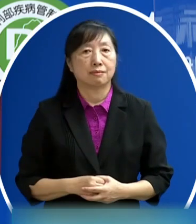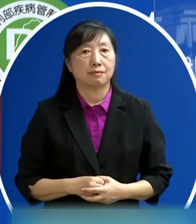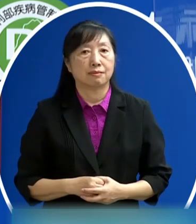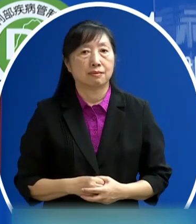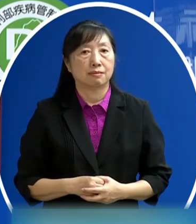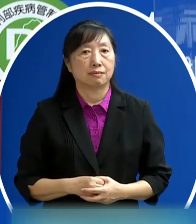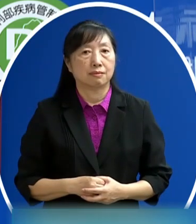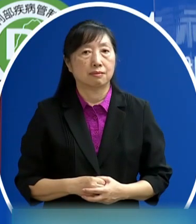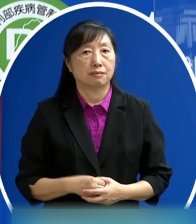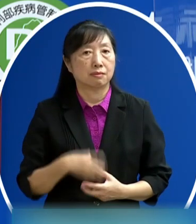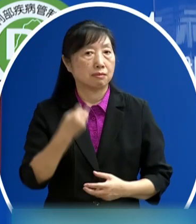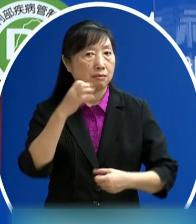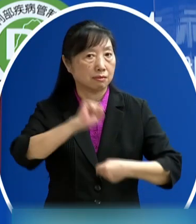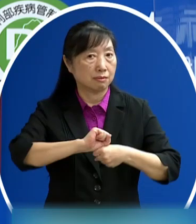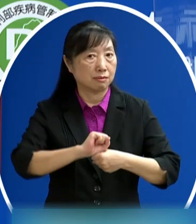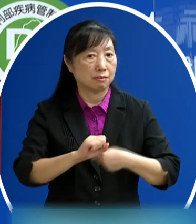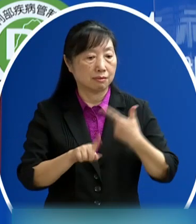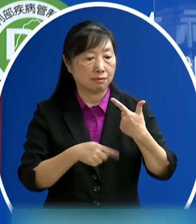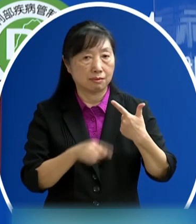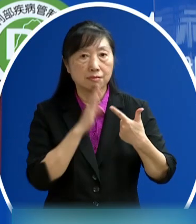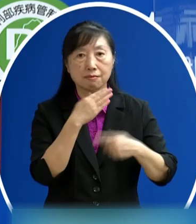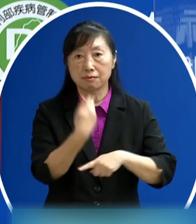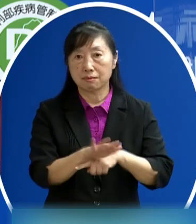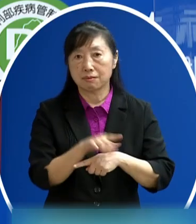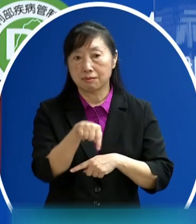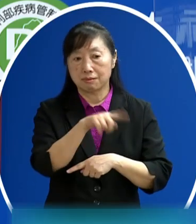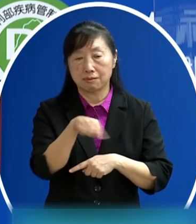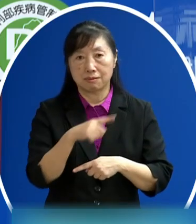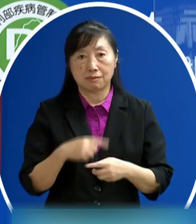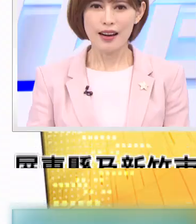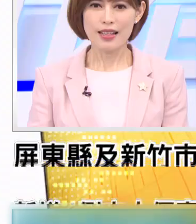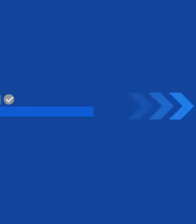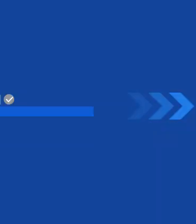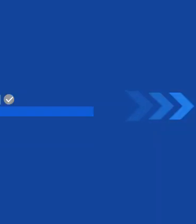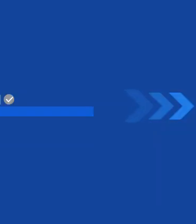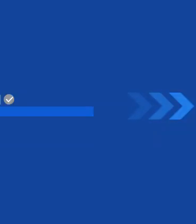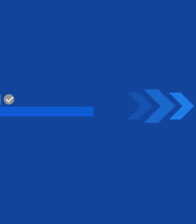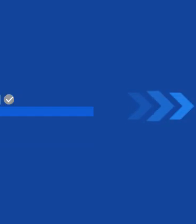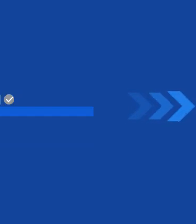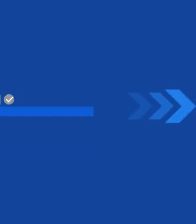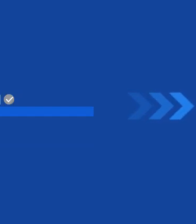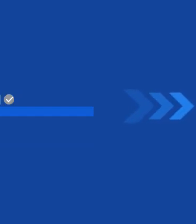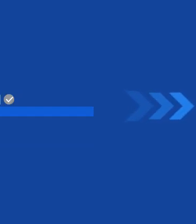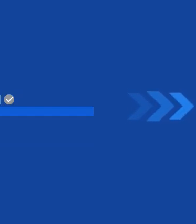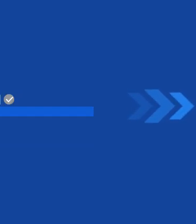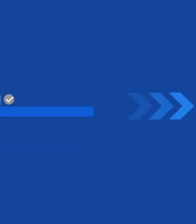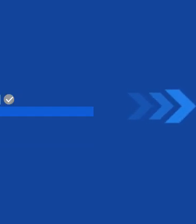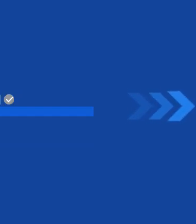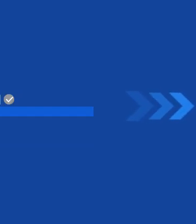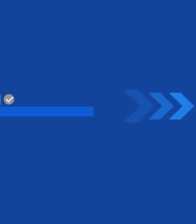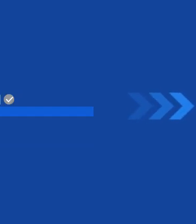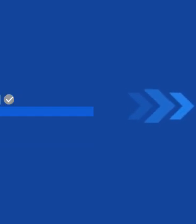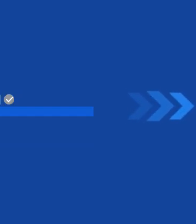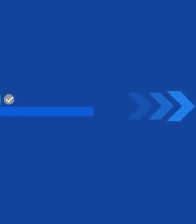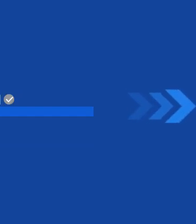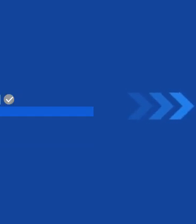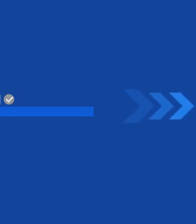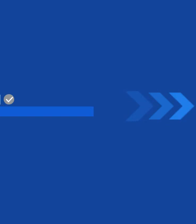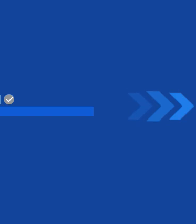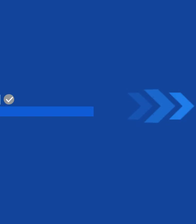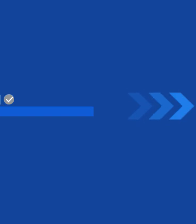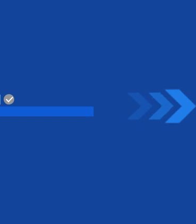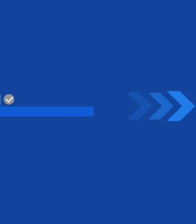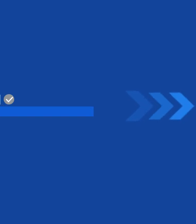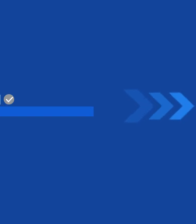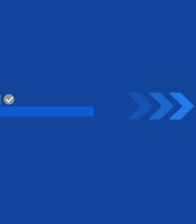86例。那另外我们新增的6例死亡的个案。 请订阅、按赞、分享 TVBS News 频道，要开